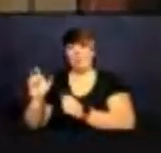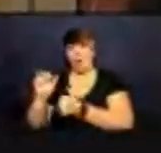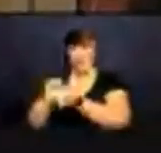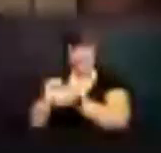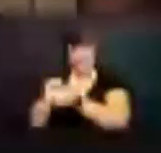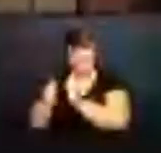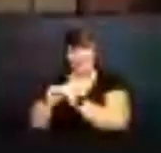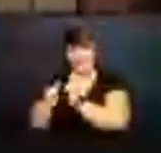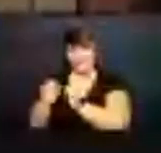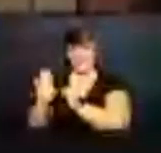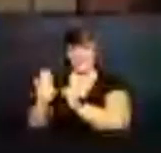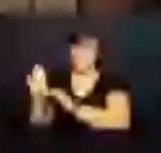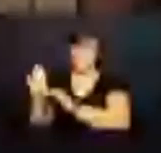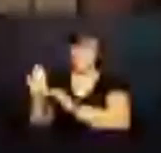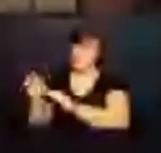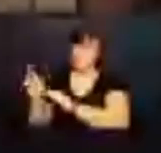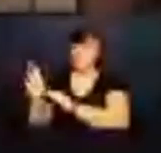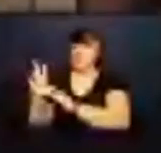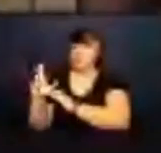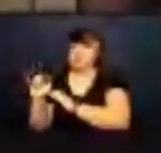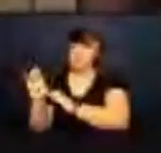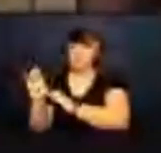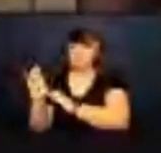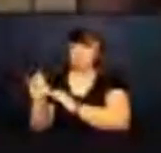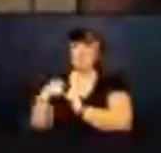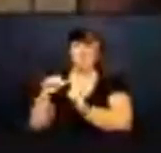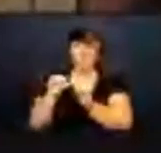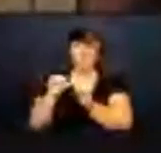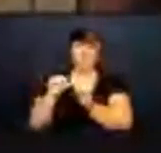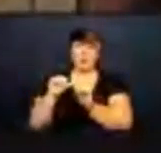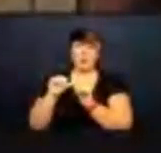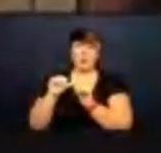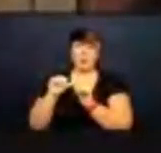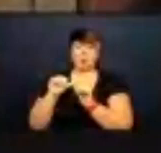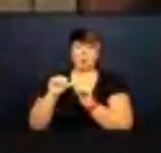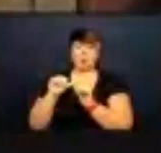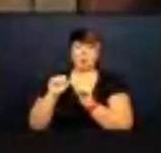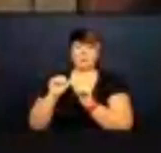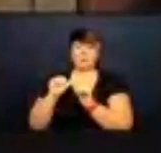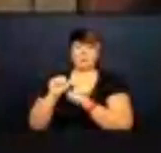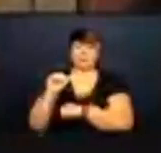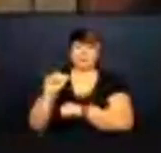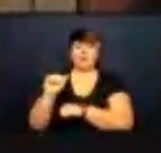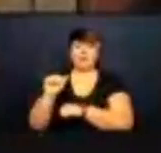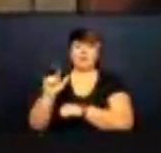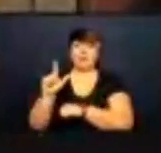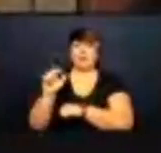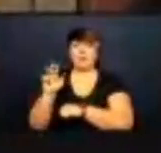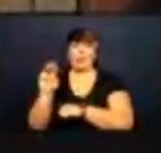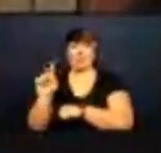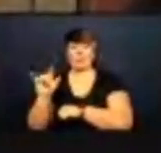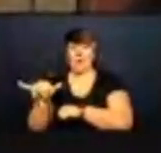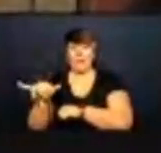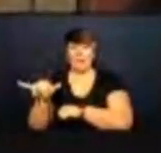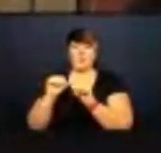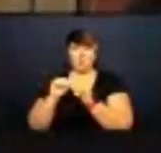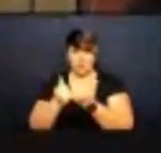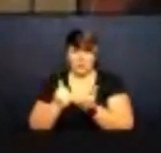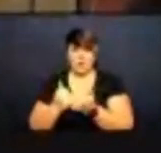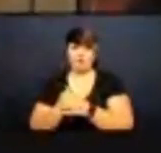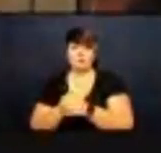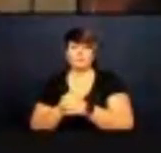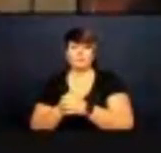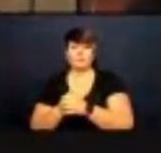pesa ili kusaidia shule ambazo haziwezi kupata fedha za kutosha ili